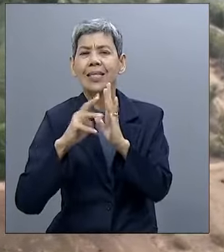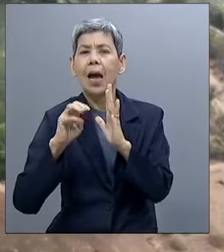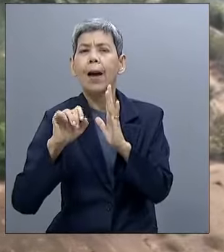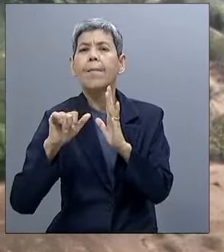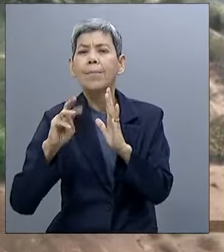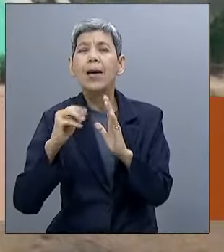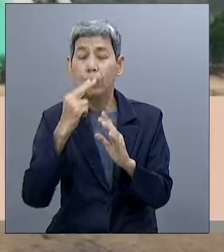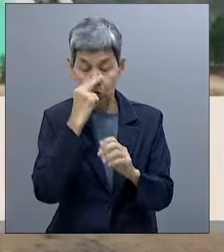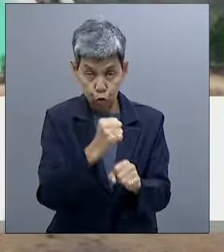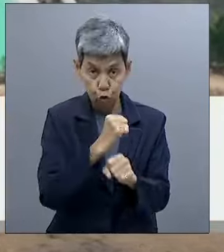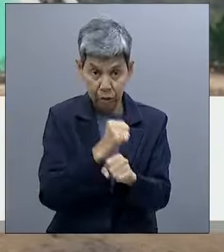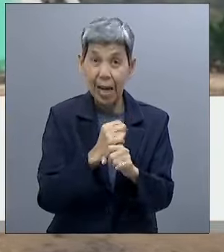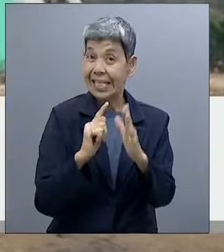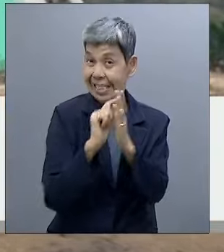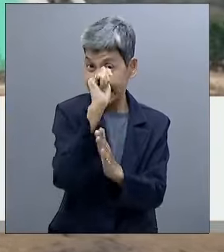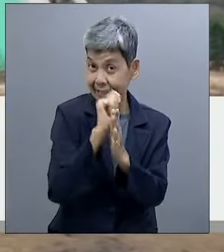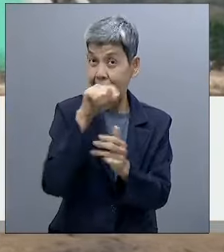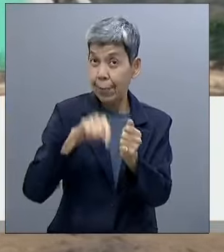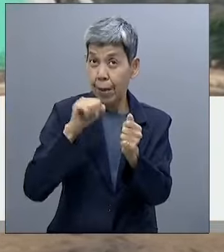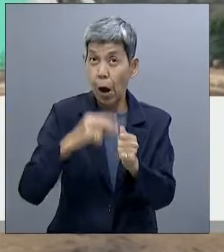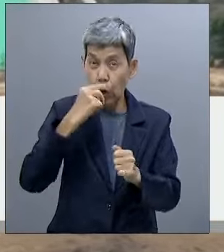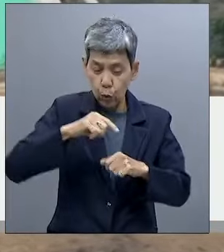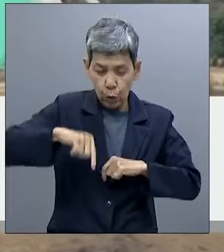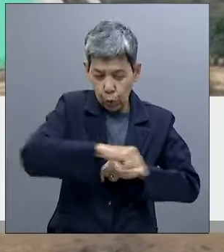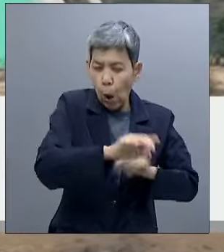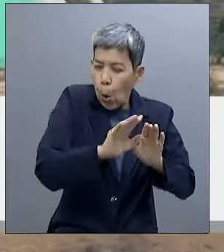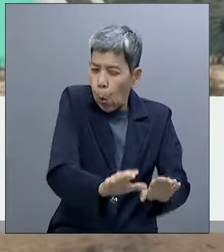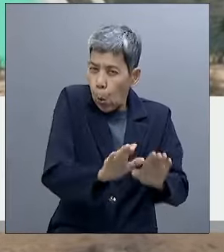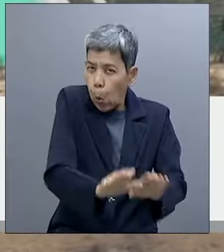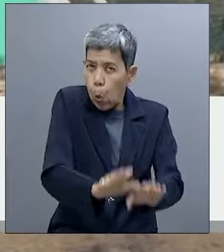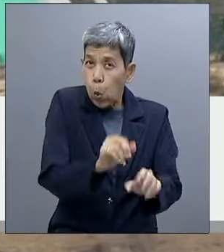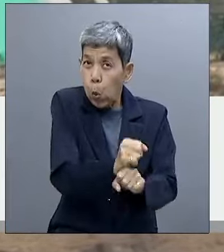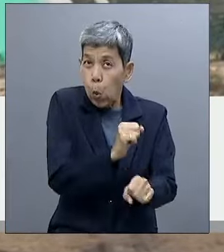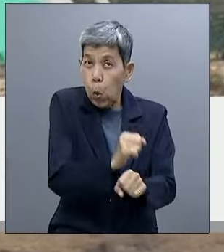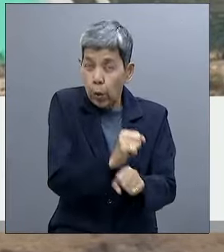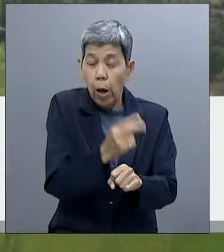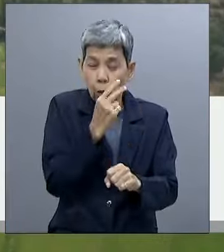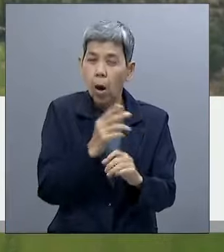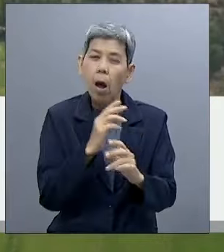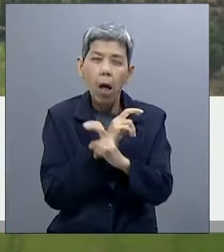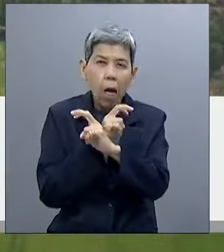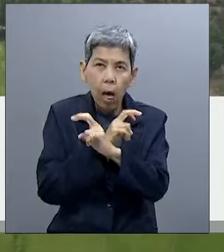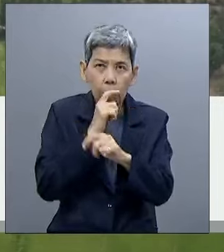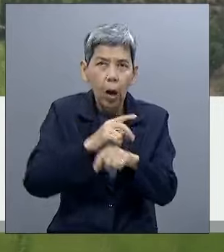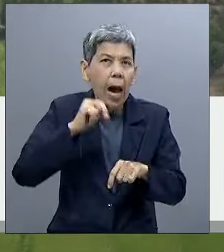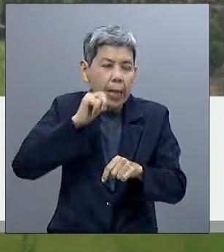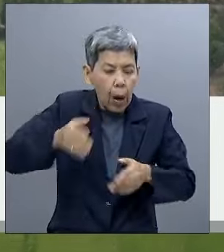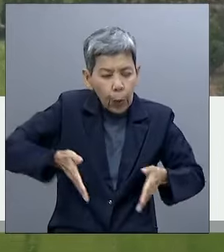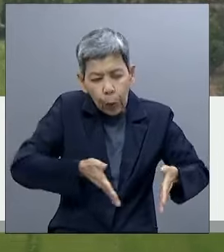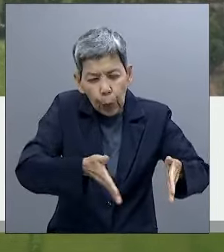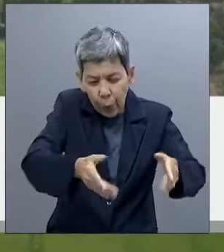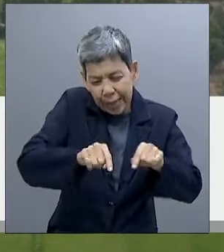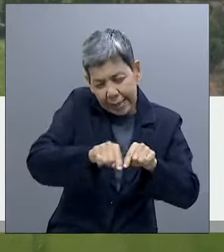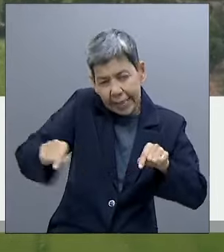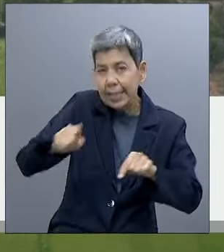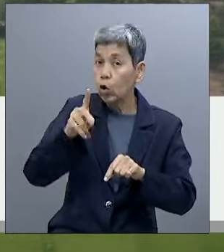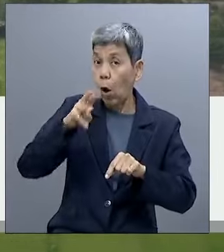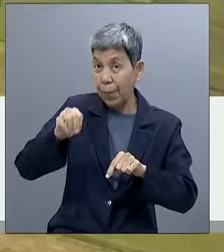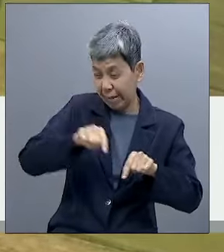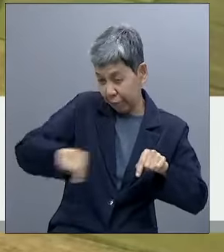องตากซึ่งจะเห็นว่าบริเวณที่กักเก็บแร่แคดเมียมอยู่ใกล้กับน้ำปิงไม่ถึง1กิโลเมตร